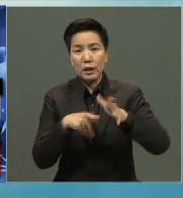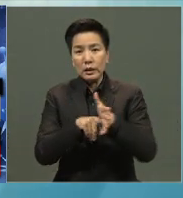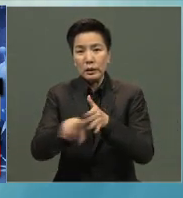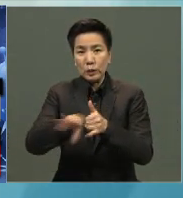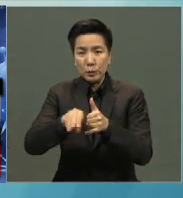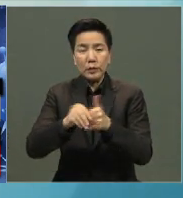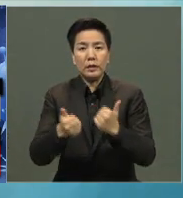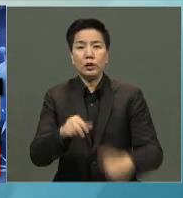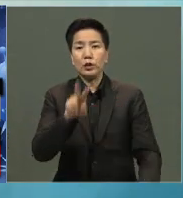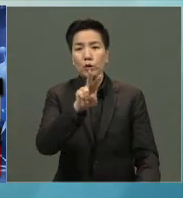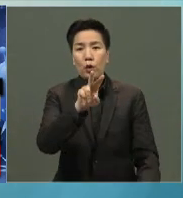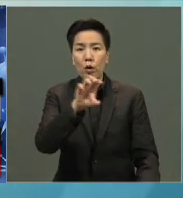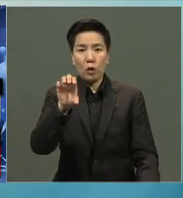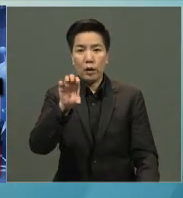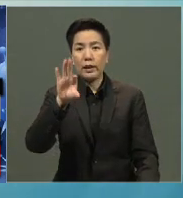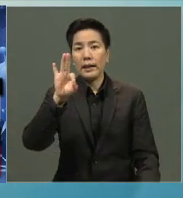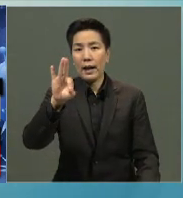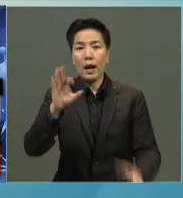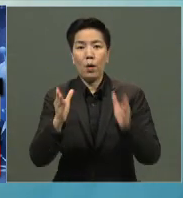รายแล้วก็ทำให้ตัวเลขที่ที่สถานที่กับการที่เราจัดให้ยืนยันสะสมรวมเป็น209